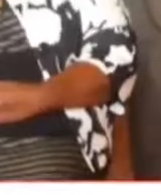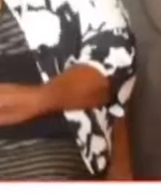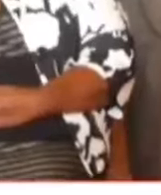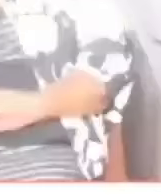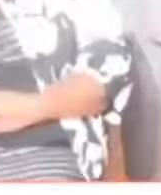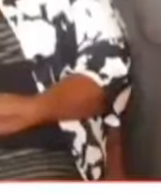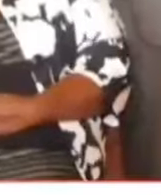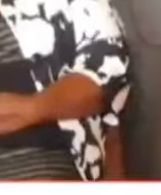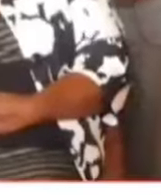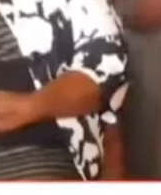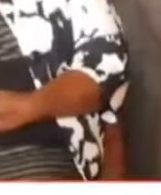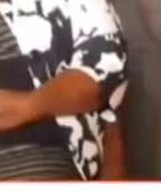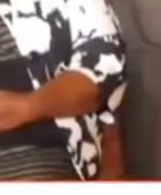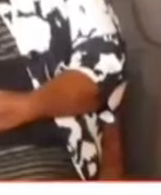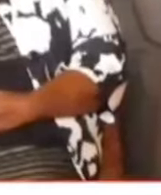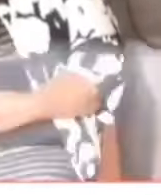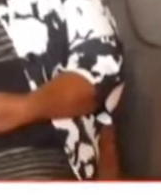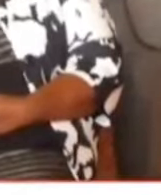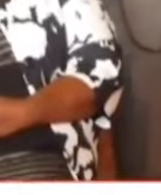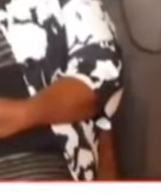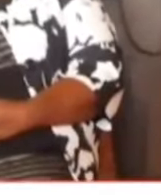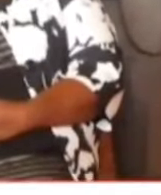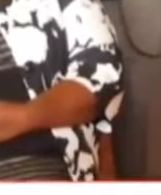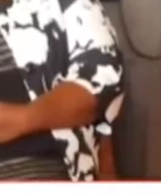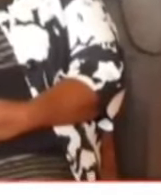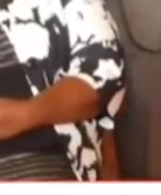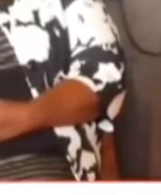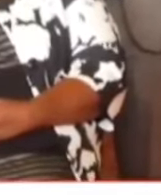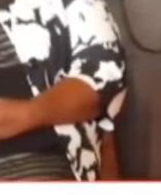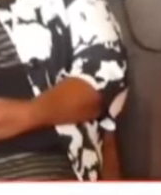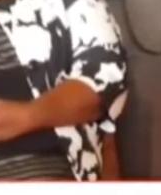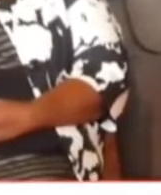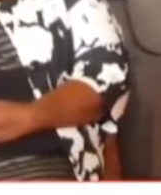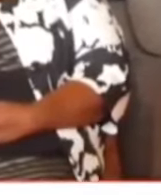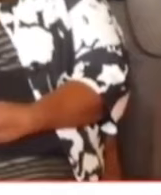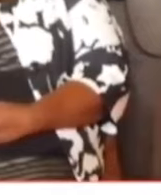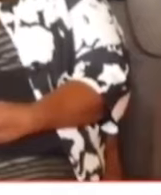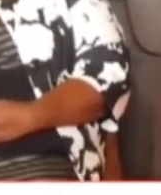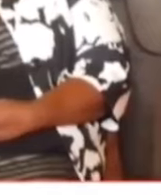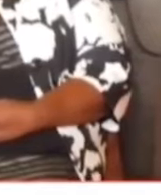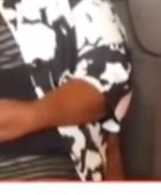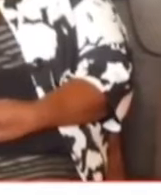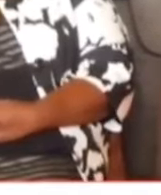bekisooka so tulina okukola ne federation tulabe tukwatira wamu okulaba nti ekyo kikolebwa.